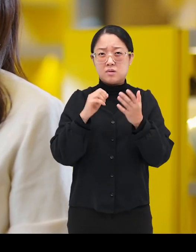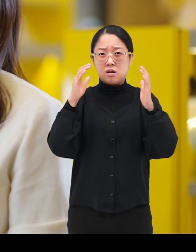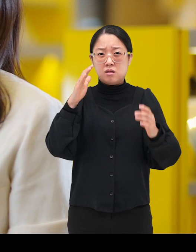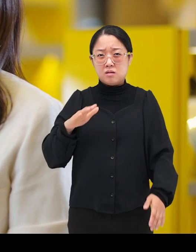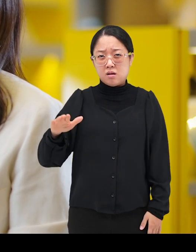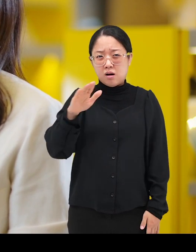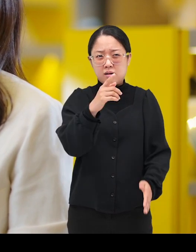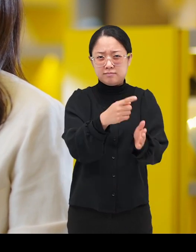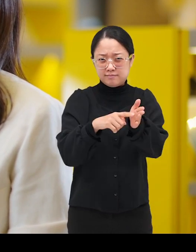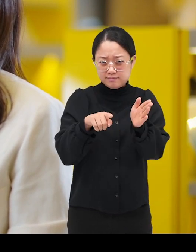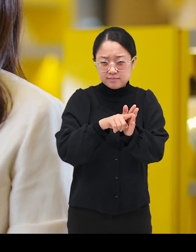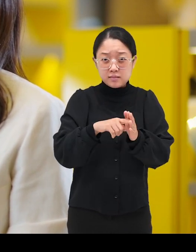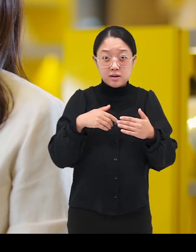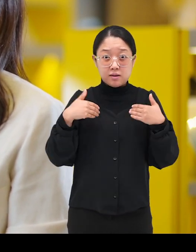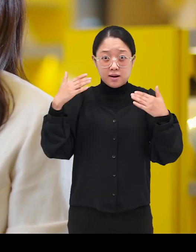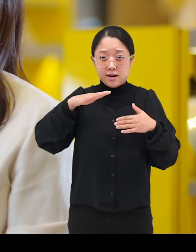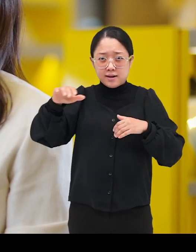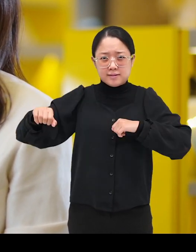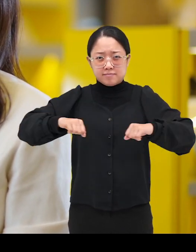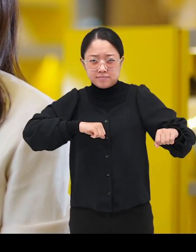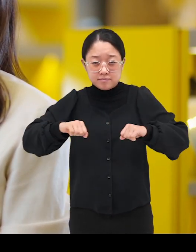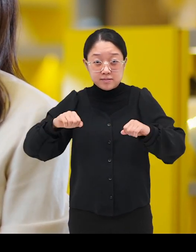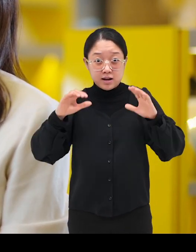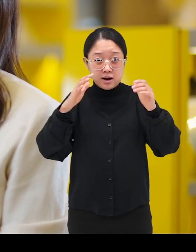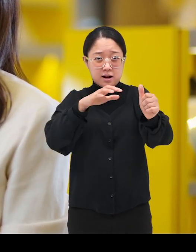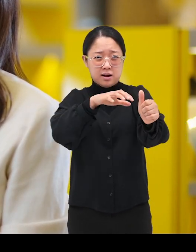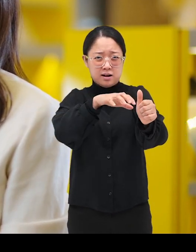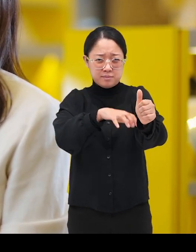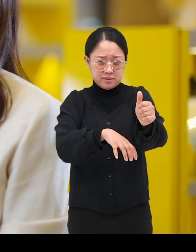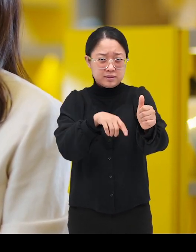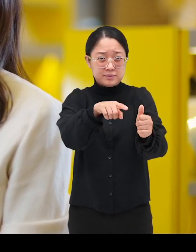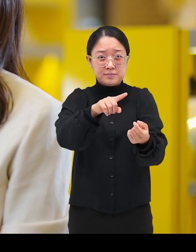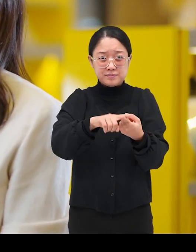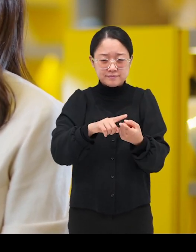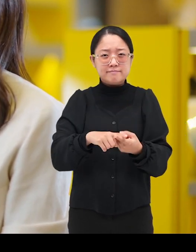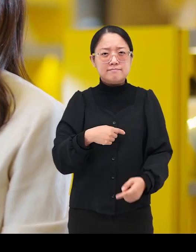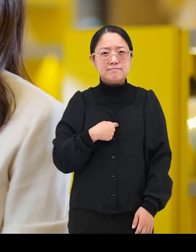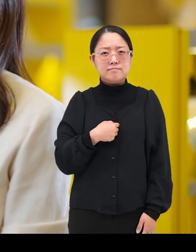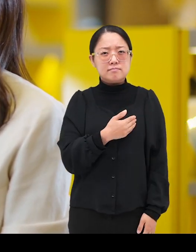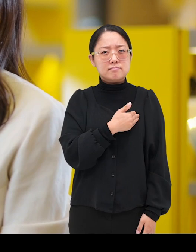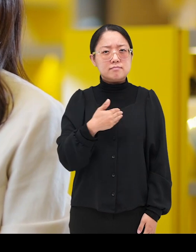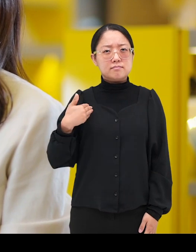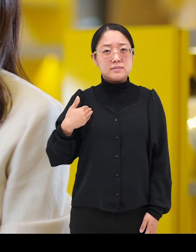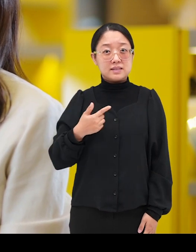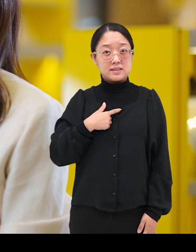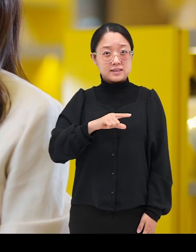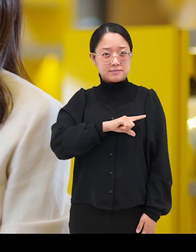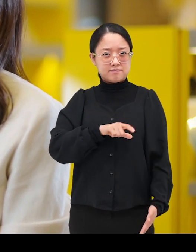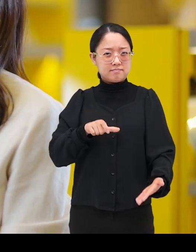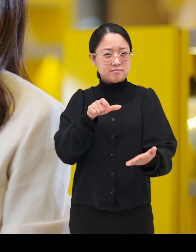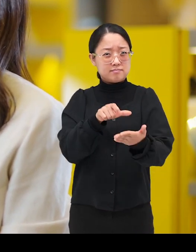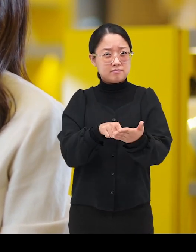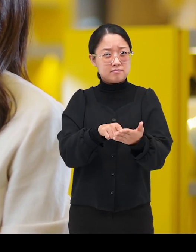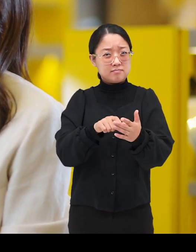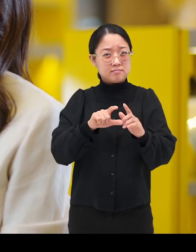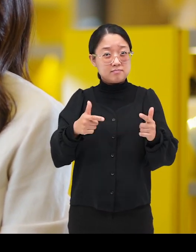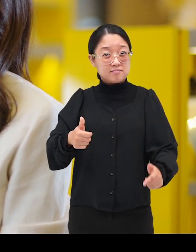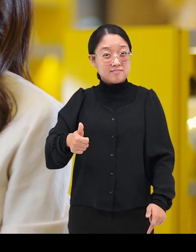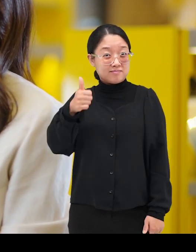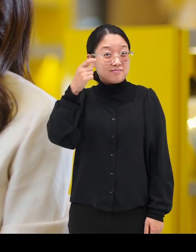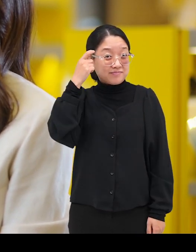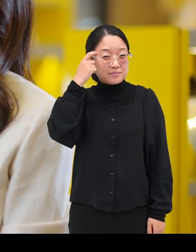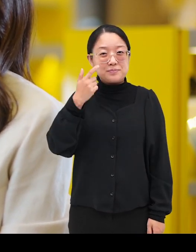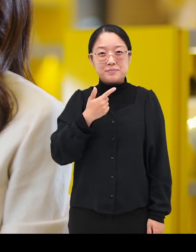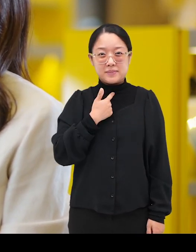하는 어른이 아이들 앞에서 그나마 떳떳하게 나의 이름을 쓸 수 있는 어른이지 않을까